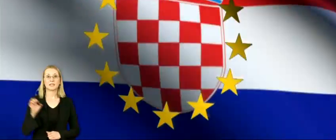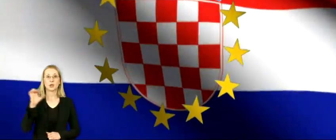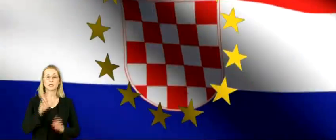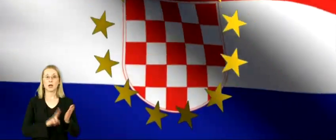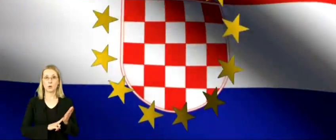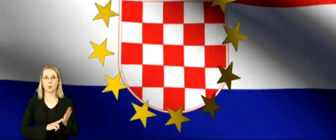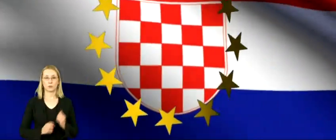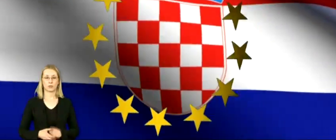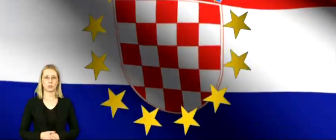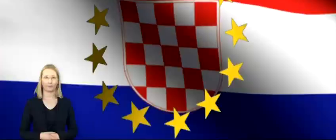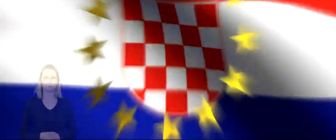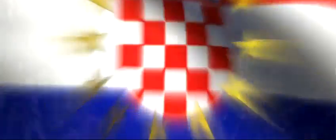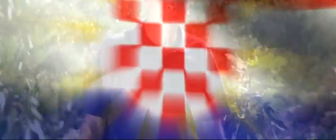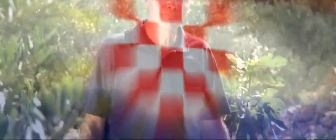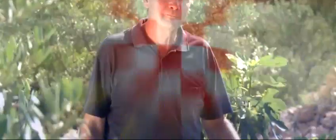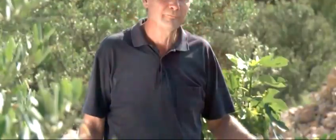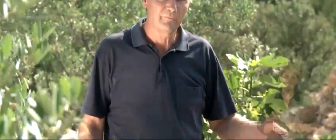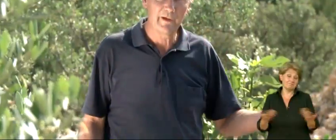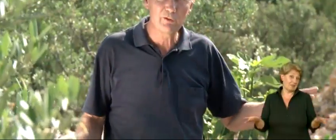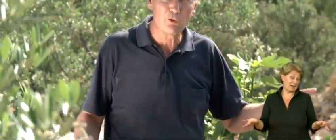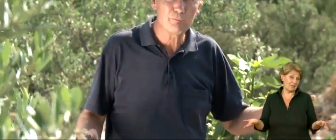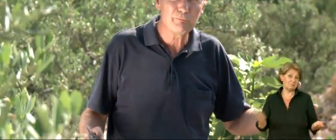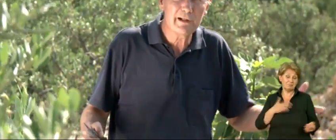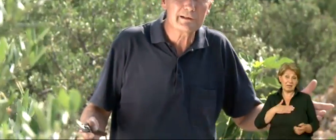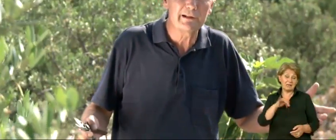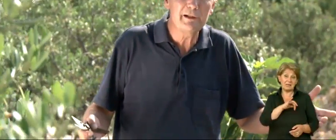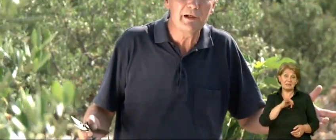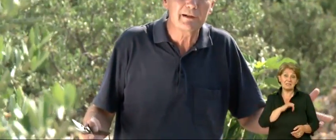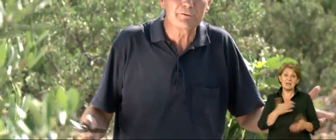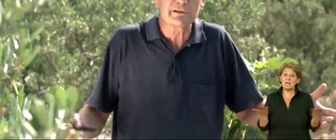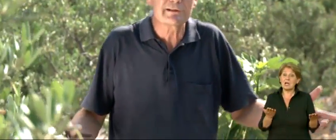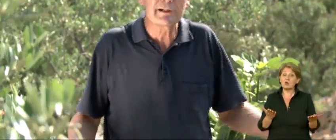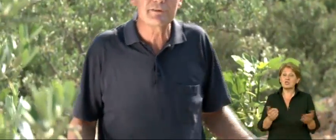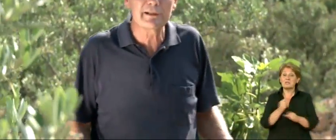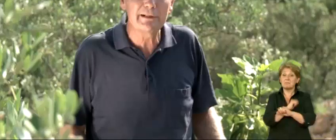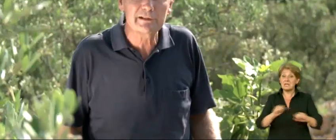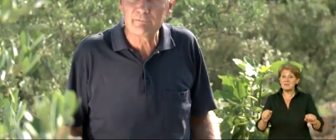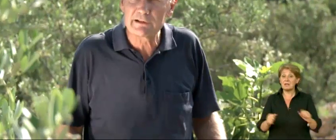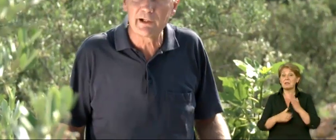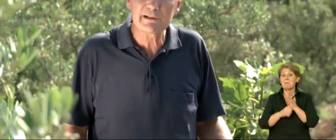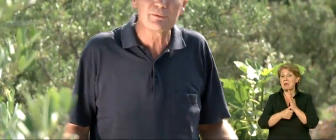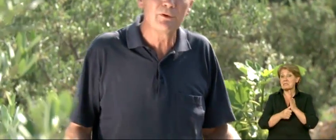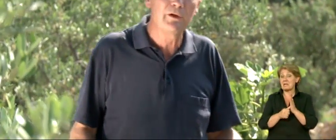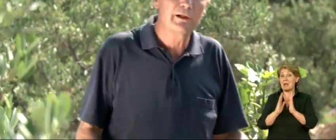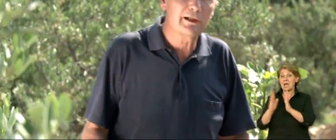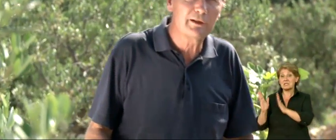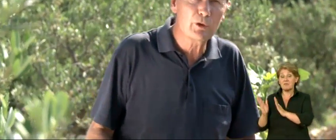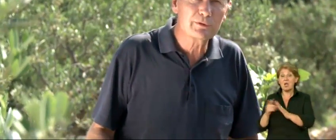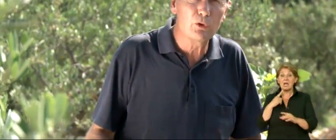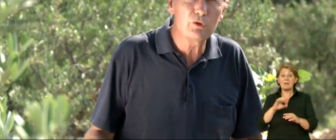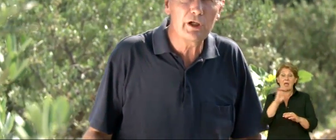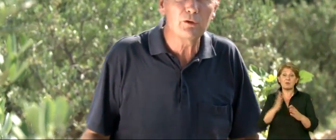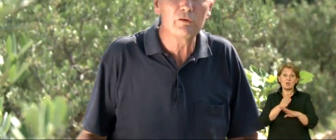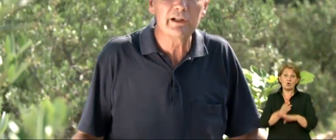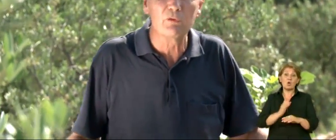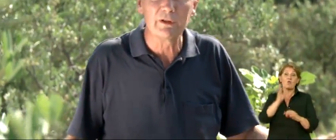Pitali ste o Europskoj uniji. Evo, mene zanima kako će se razvijati naše maslinarstvo kad